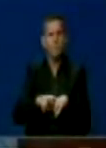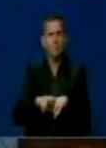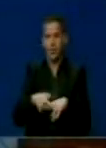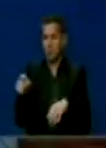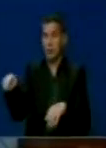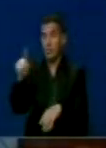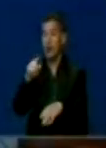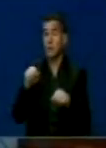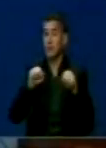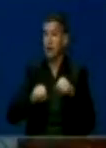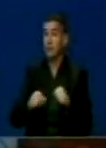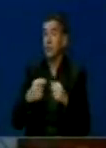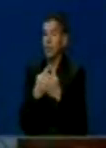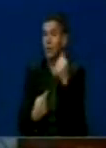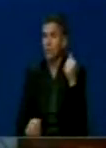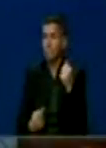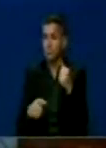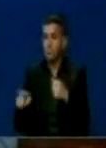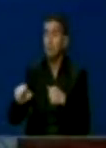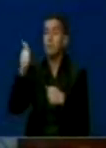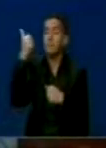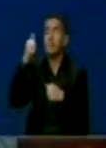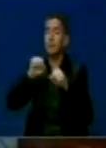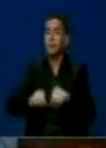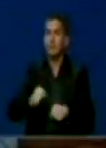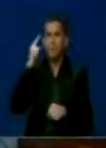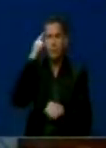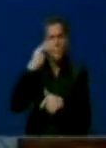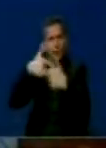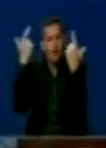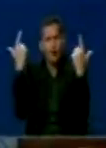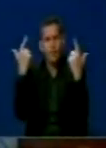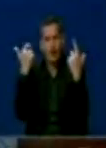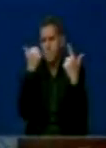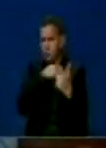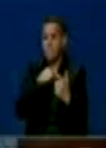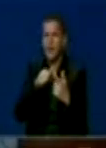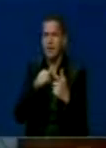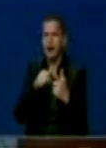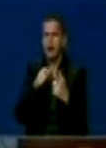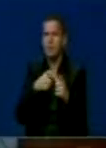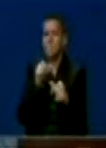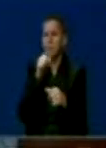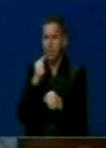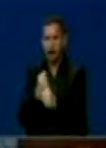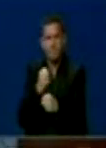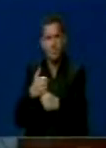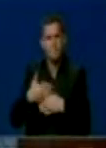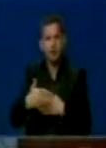pasur qeveria së pari të qartë se çfarë po do të bëjë dhe pse po në këtë mënyrë.